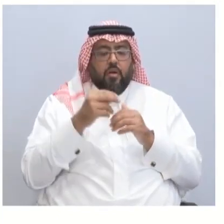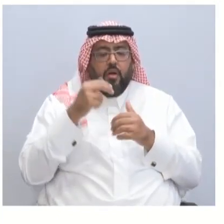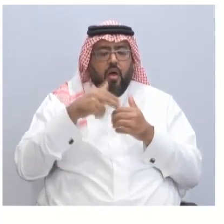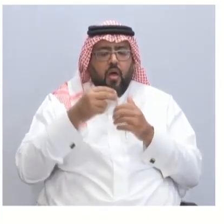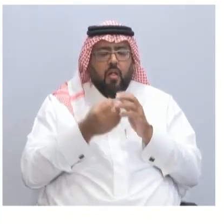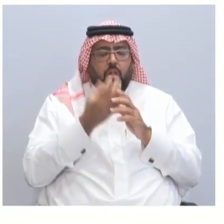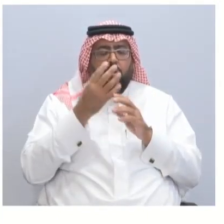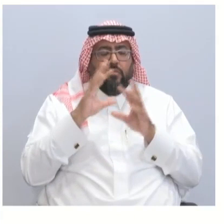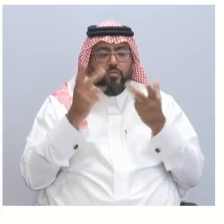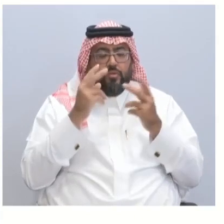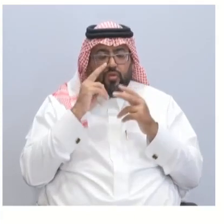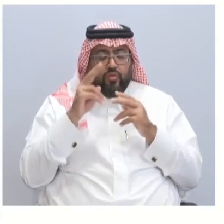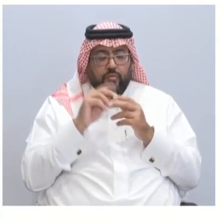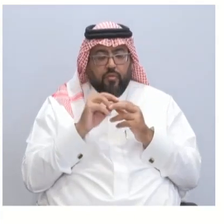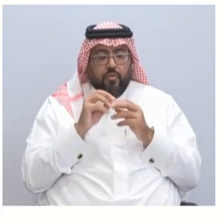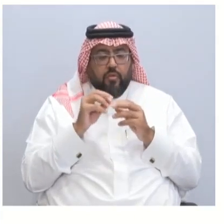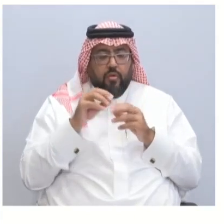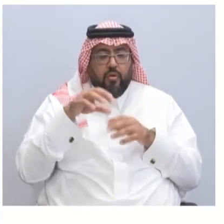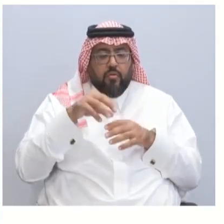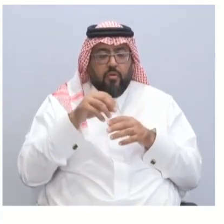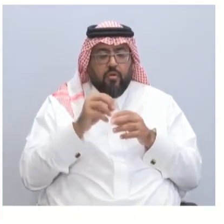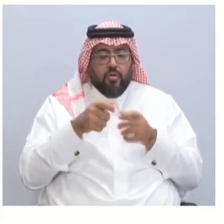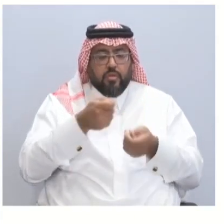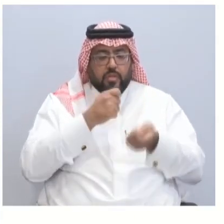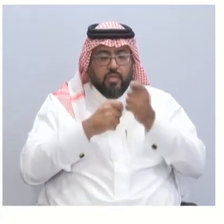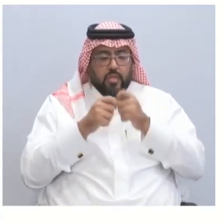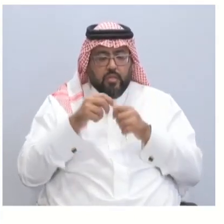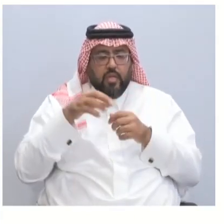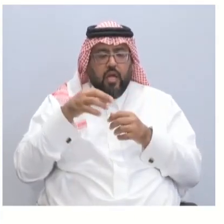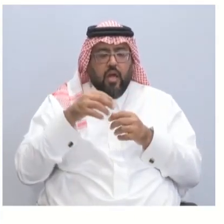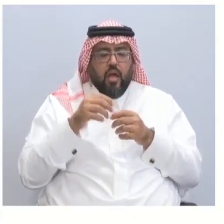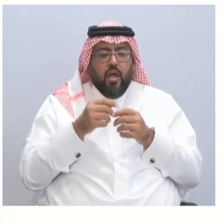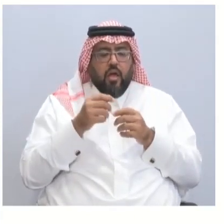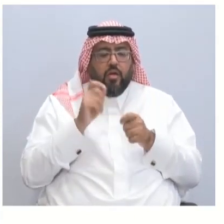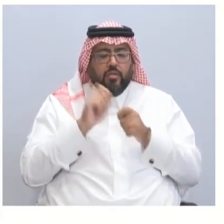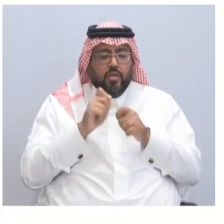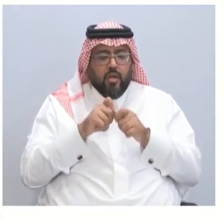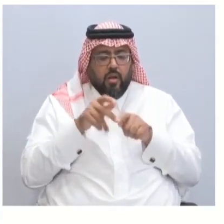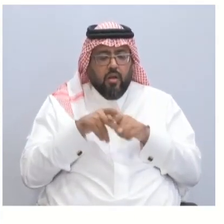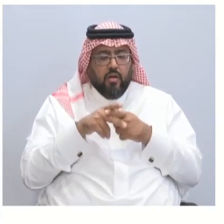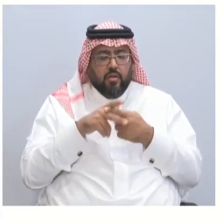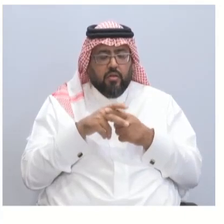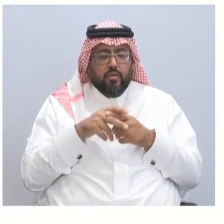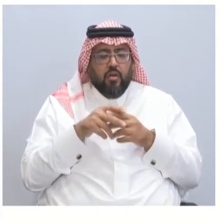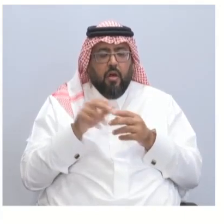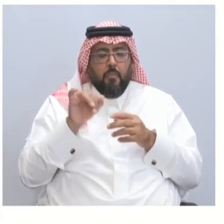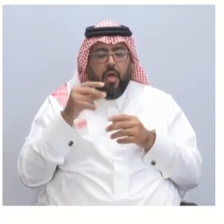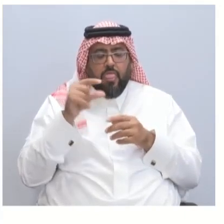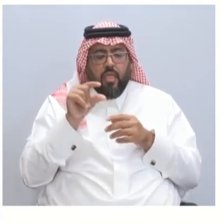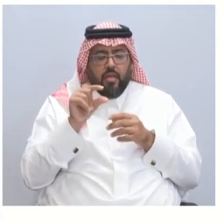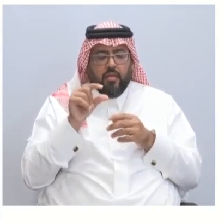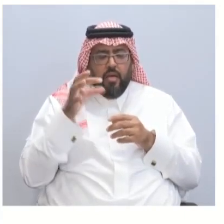اقتصاديه اخرى كاسترا النفط والمعادن والصناعه والتجا وازدهرت